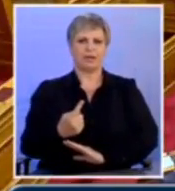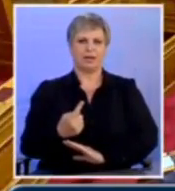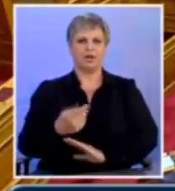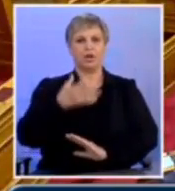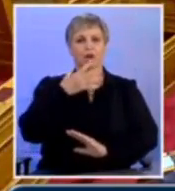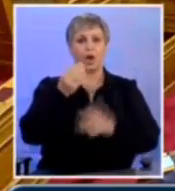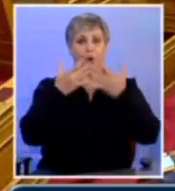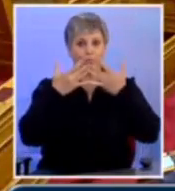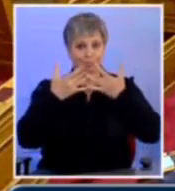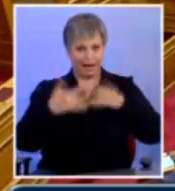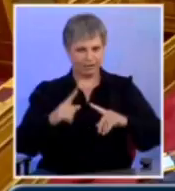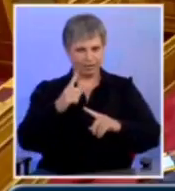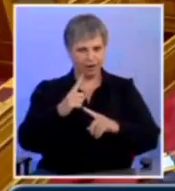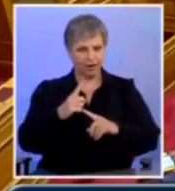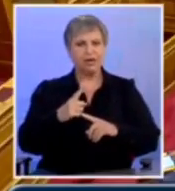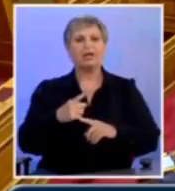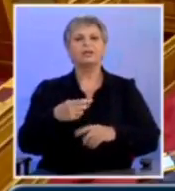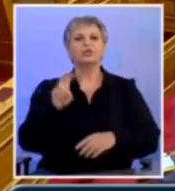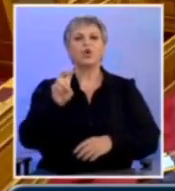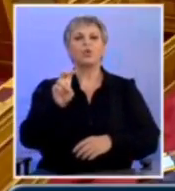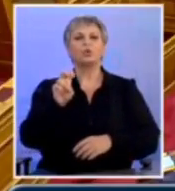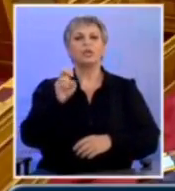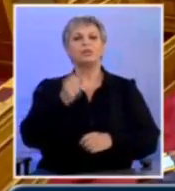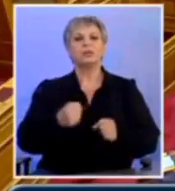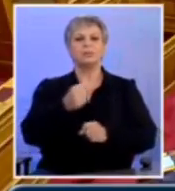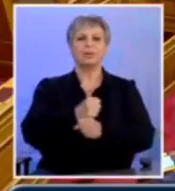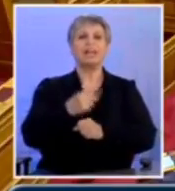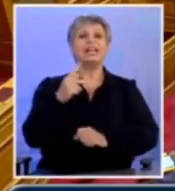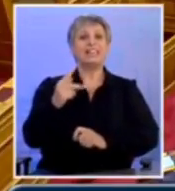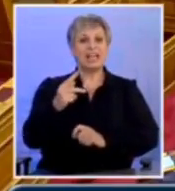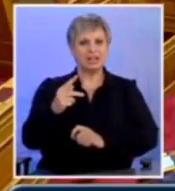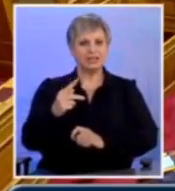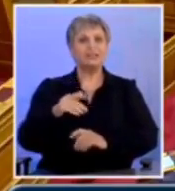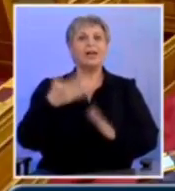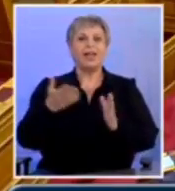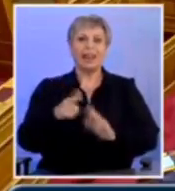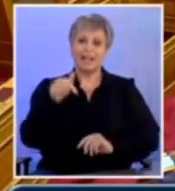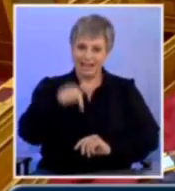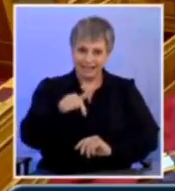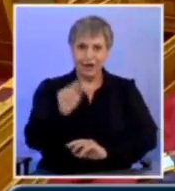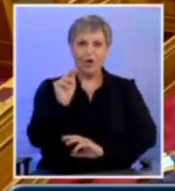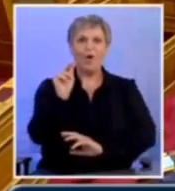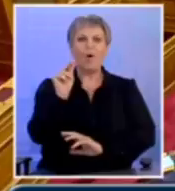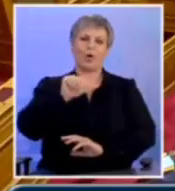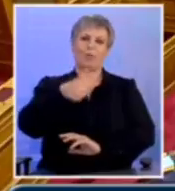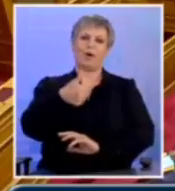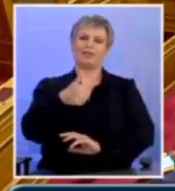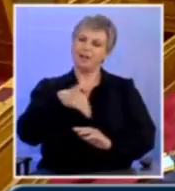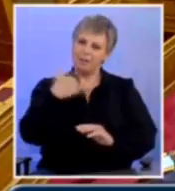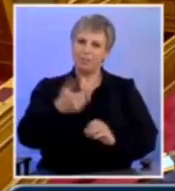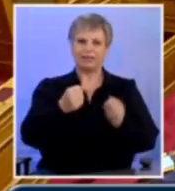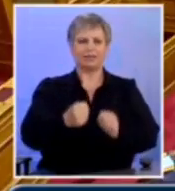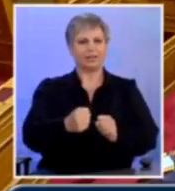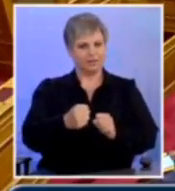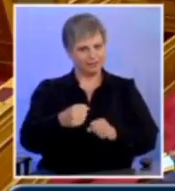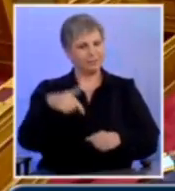Πού είναι? Κύριε Κυρίτσι, καταλάβατε ήδη τη θέση πριν ορκιστείτε, εντάξει. Λοιπόν, θα υπησέλθει